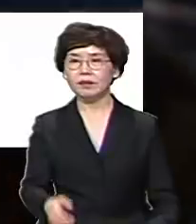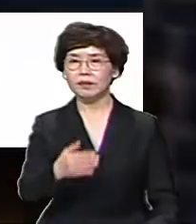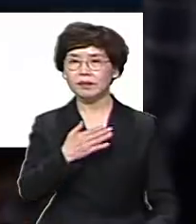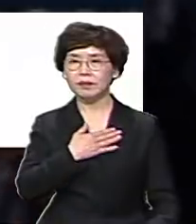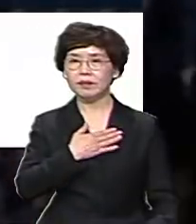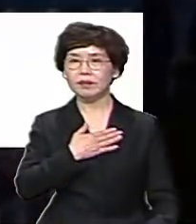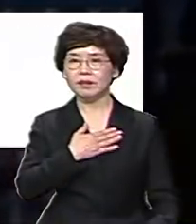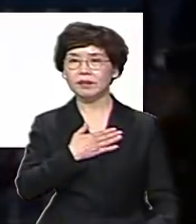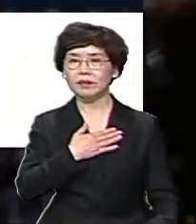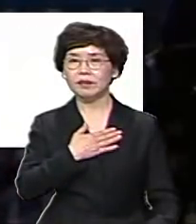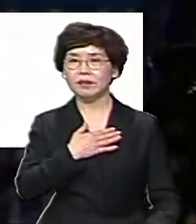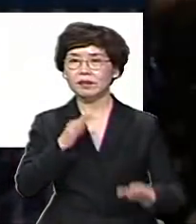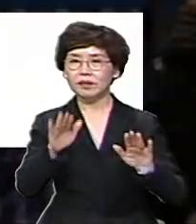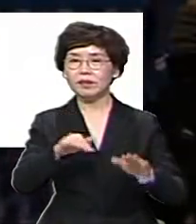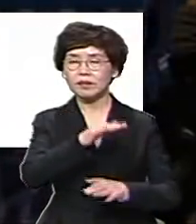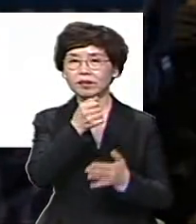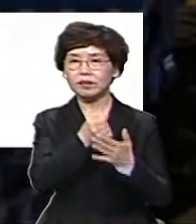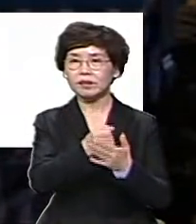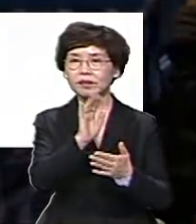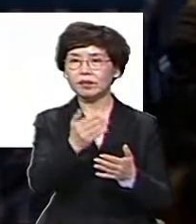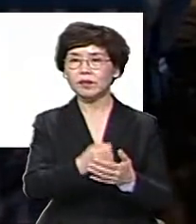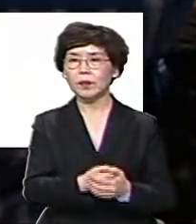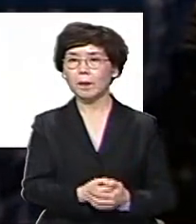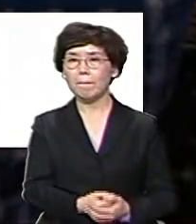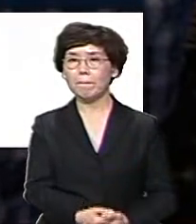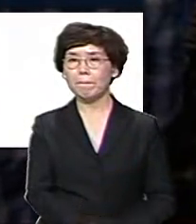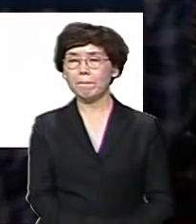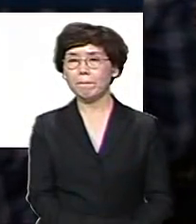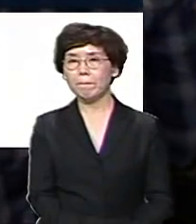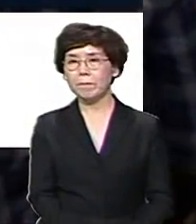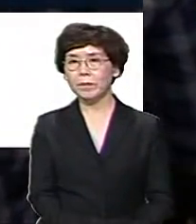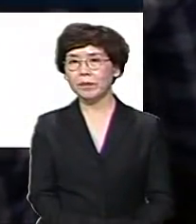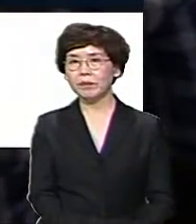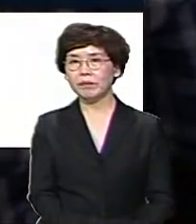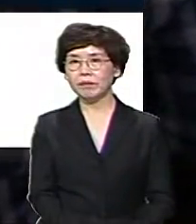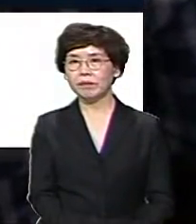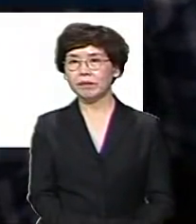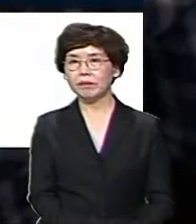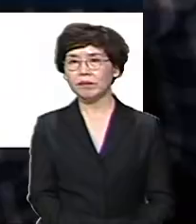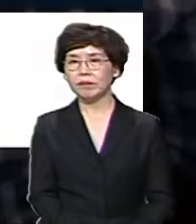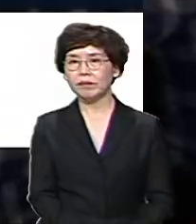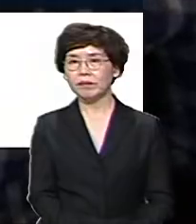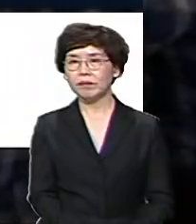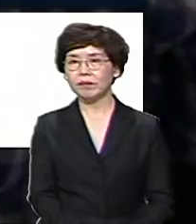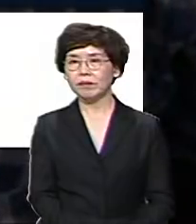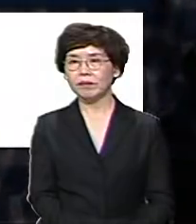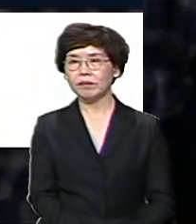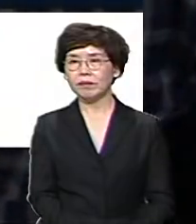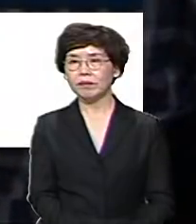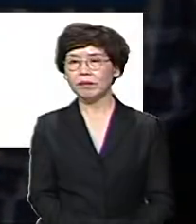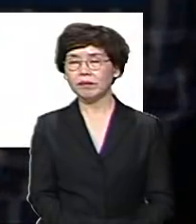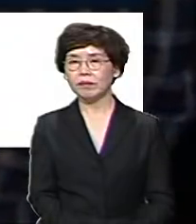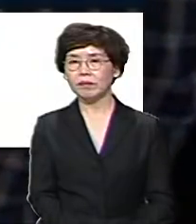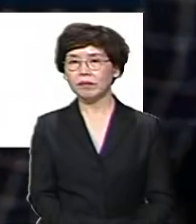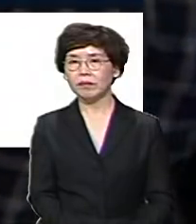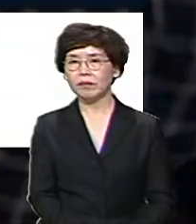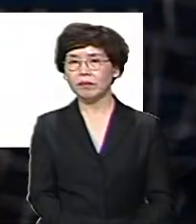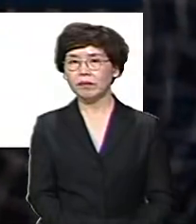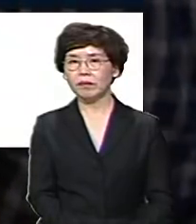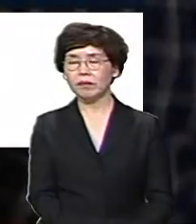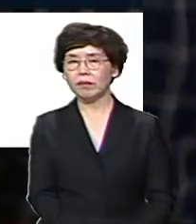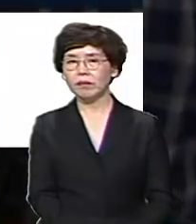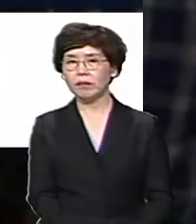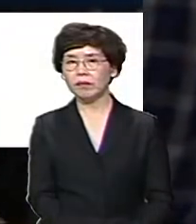Let him do a question. 제가 질문하도록 하겠습니다. So if he wants